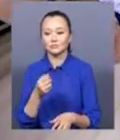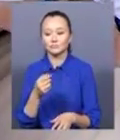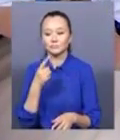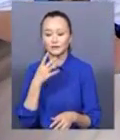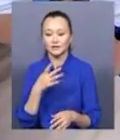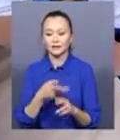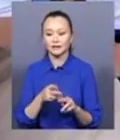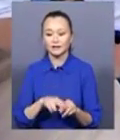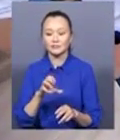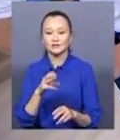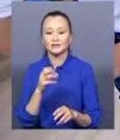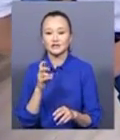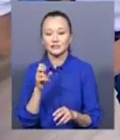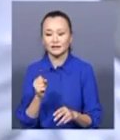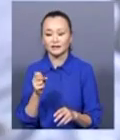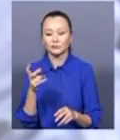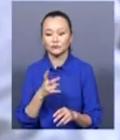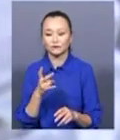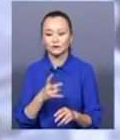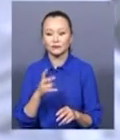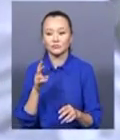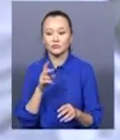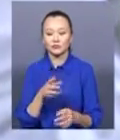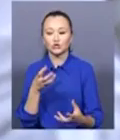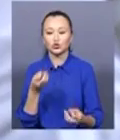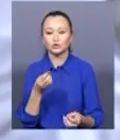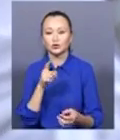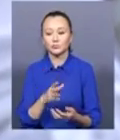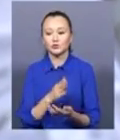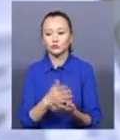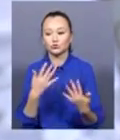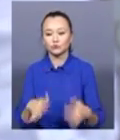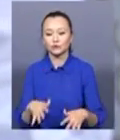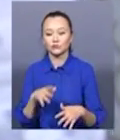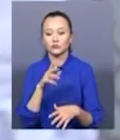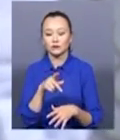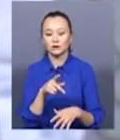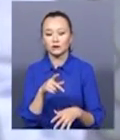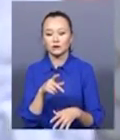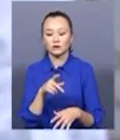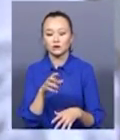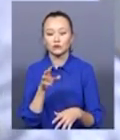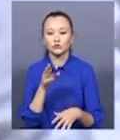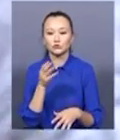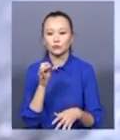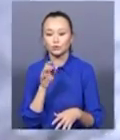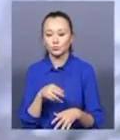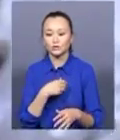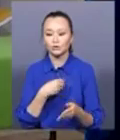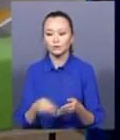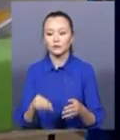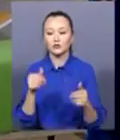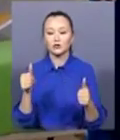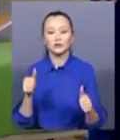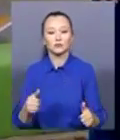это стена. Вам нужно повесить квартиру, и при этом там есть уже крепление, то есть закручен шуруп. Ну, то есть я купил картину,